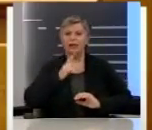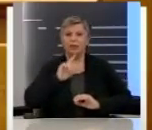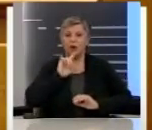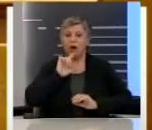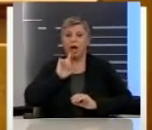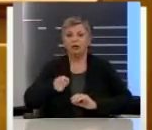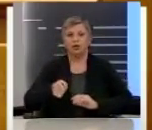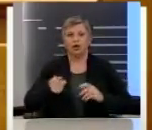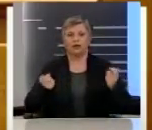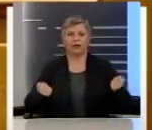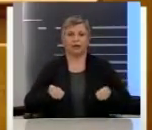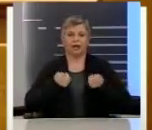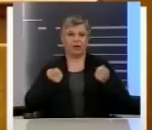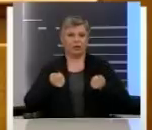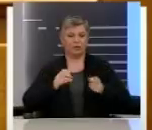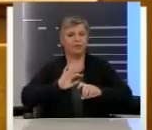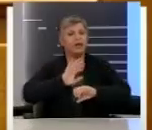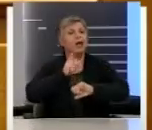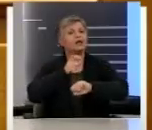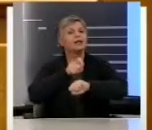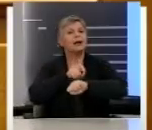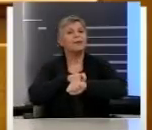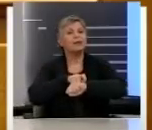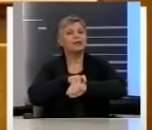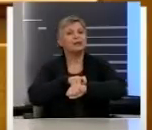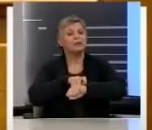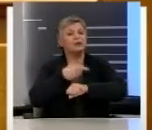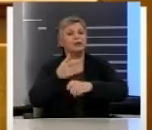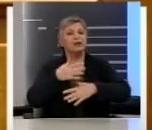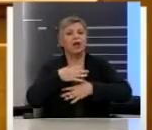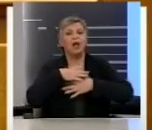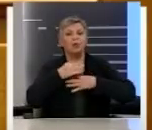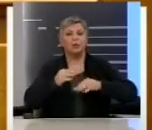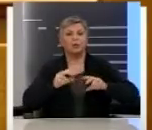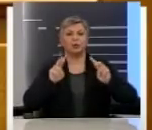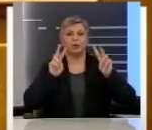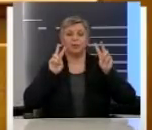οι εκπρόσωποι, ιδιαίτερα του Πασόκ, όχι του Ποταμιού,